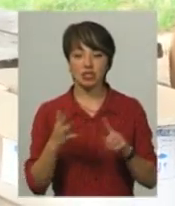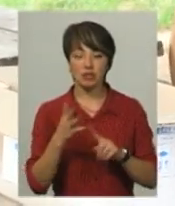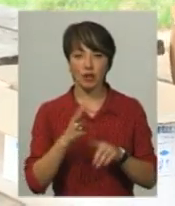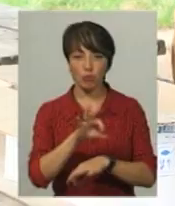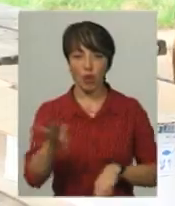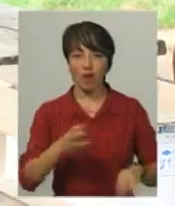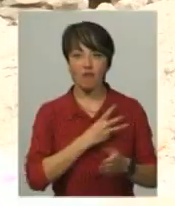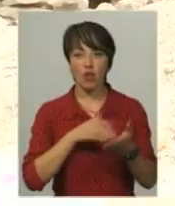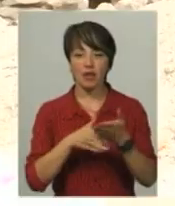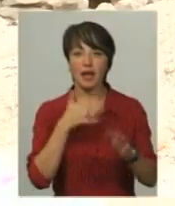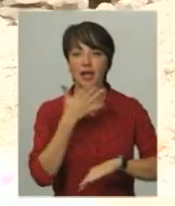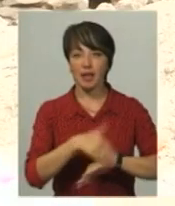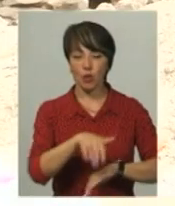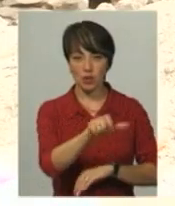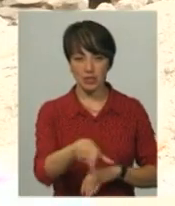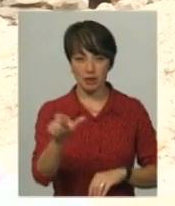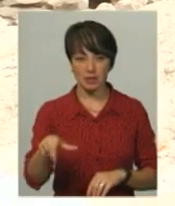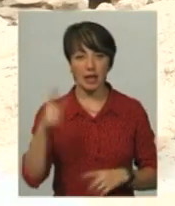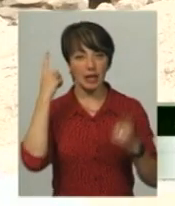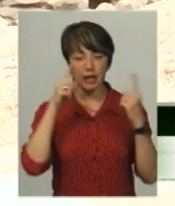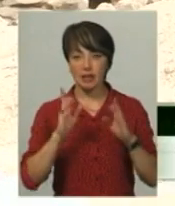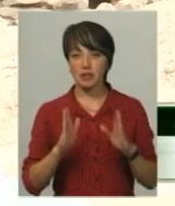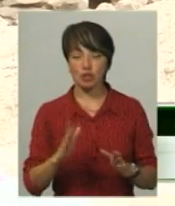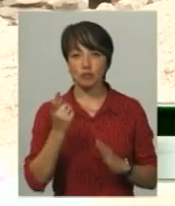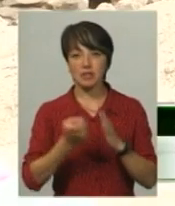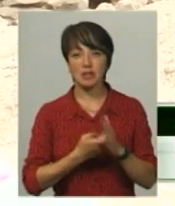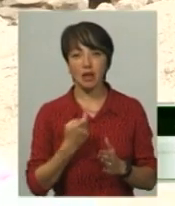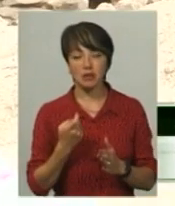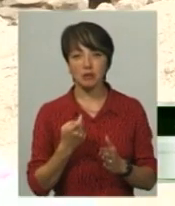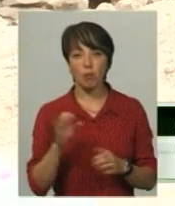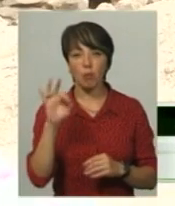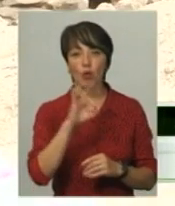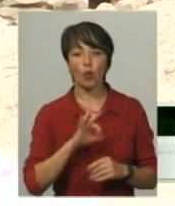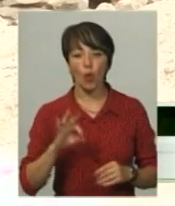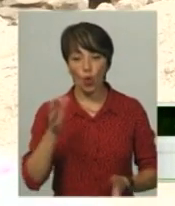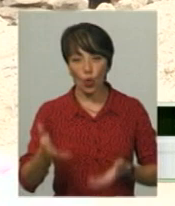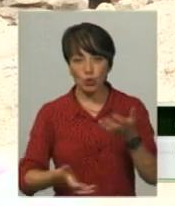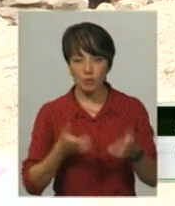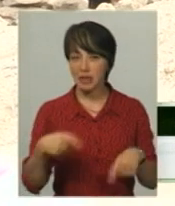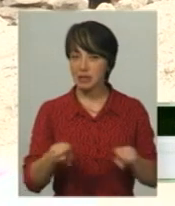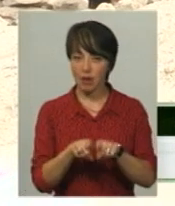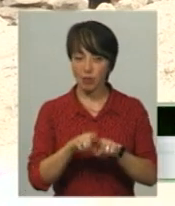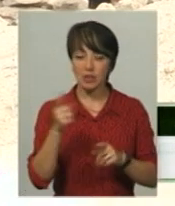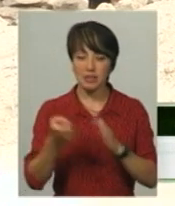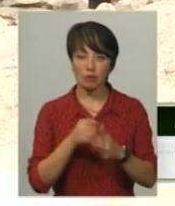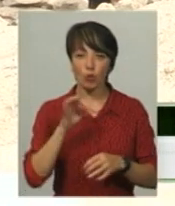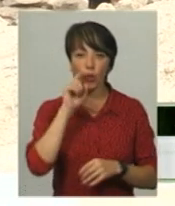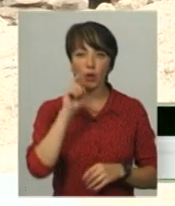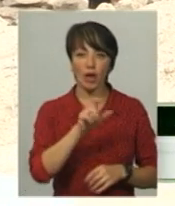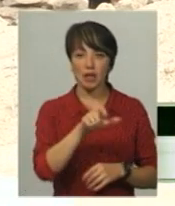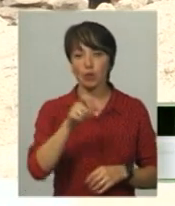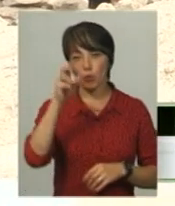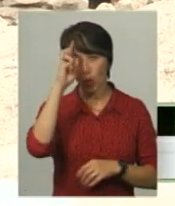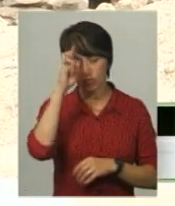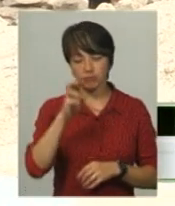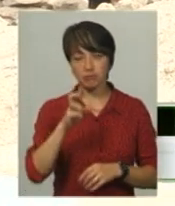працюють волонтери-іноземці. Ідея є не лише того, щоб дізнатися про розкопки, це так само дізнатися про Україну, про її